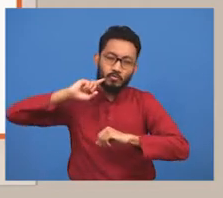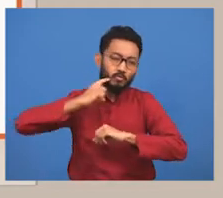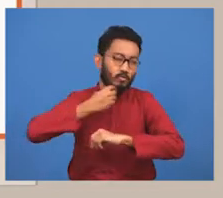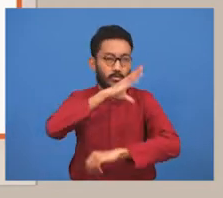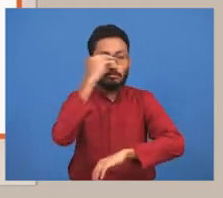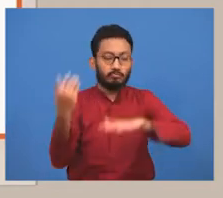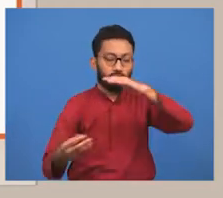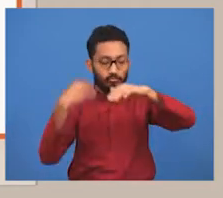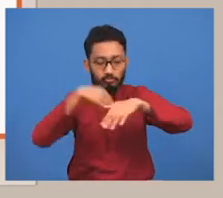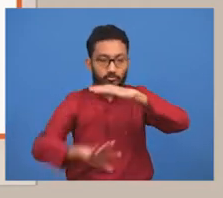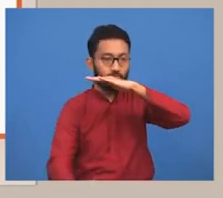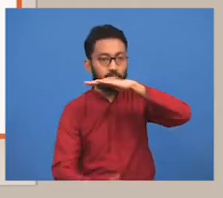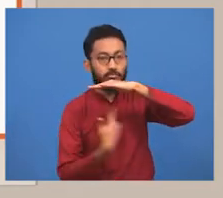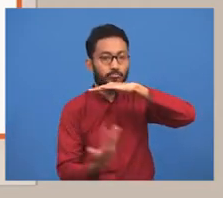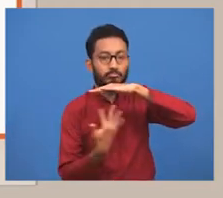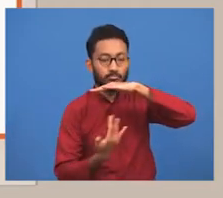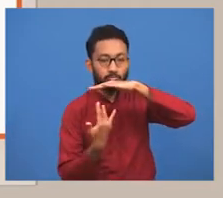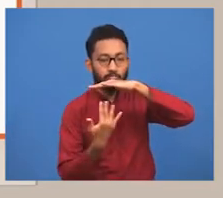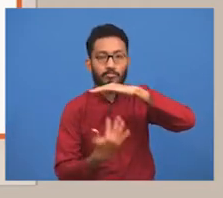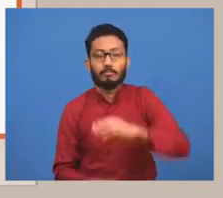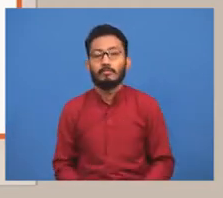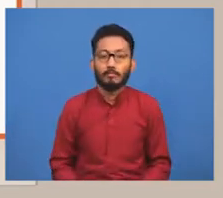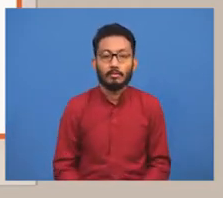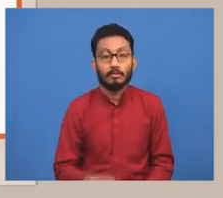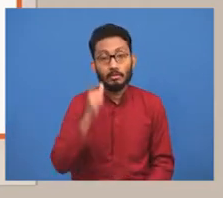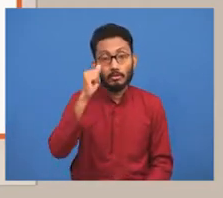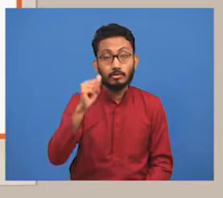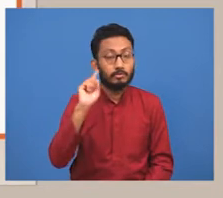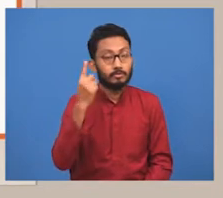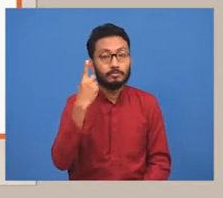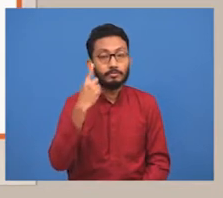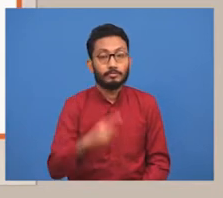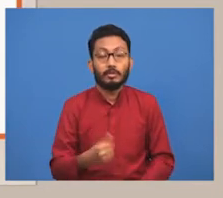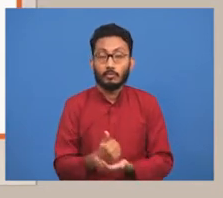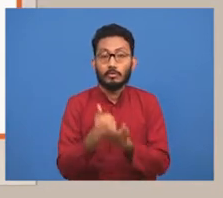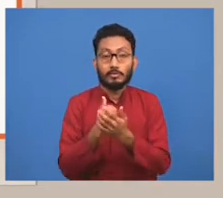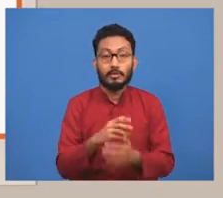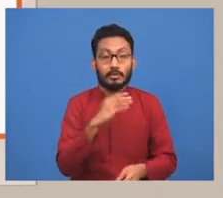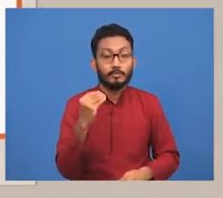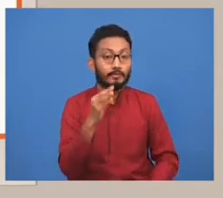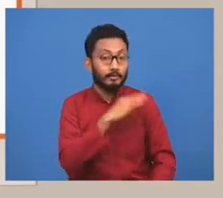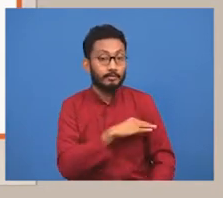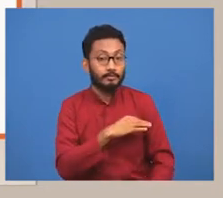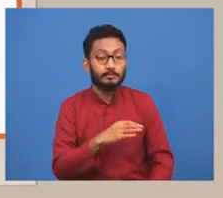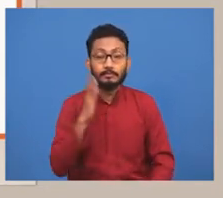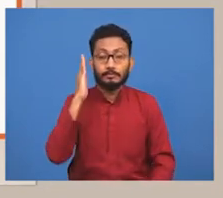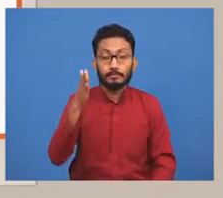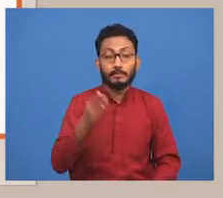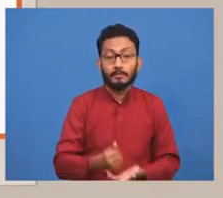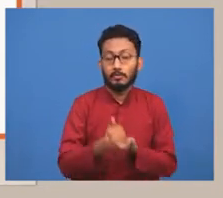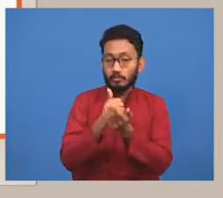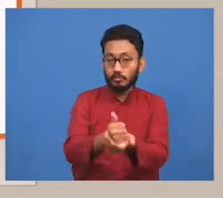hanya dengan izin Allah saja bantuan dan syafaat akan diberikan kepada siapa yang